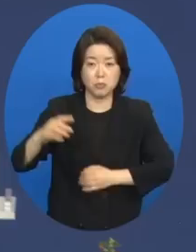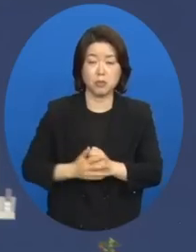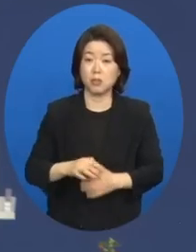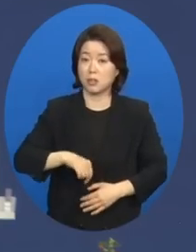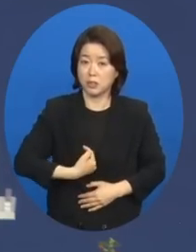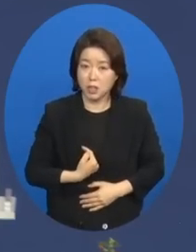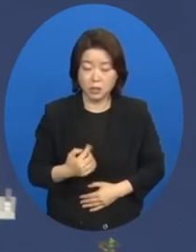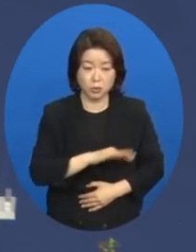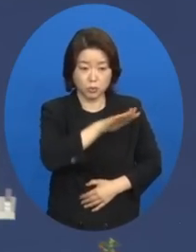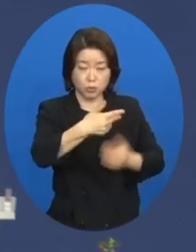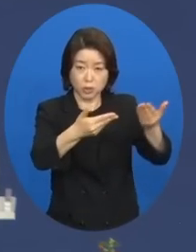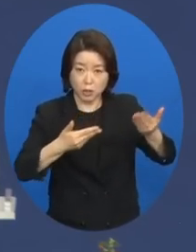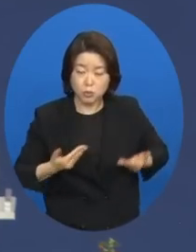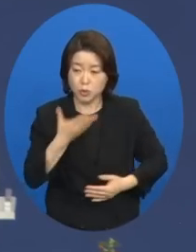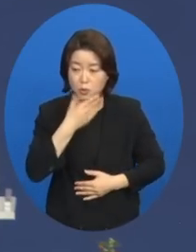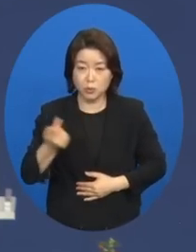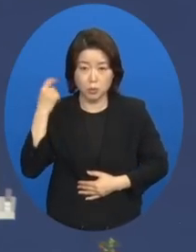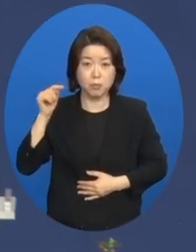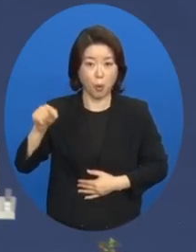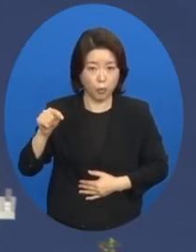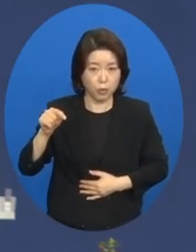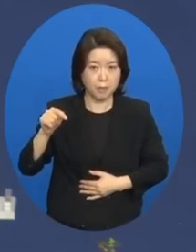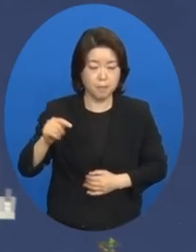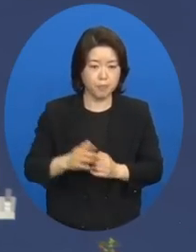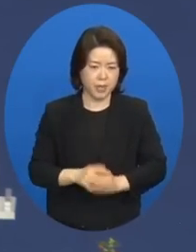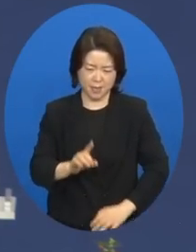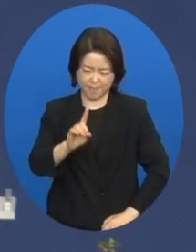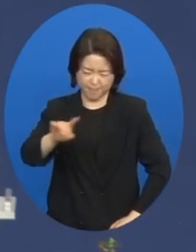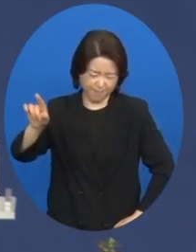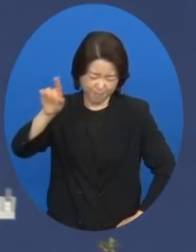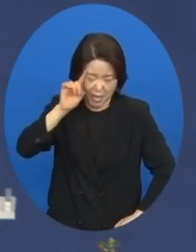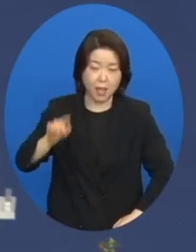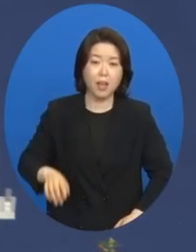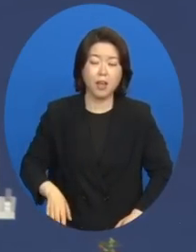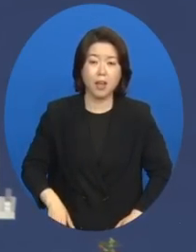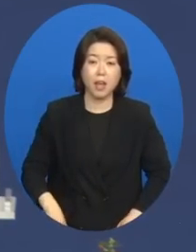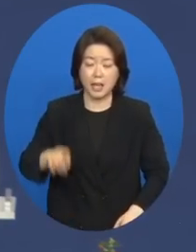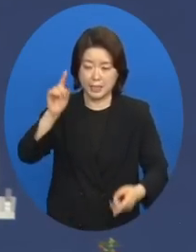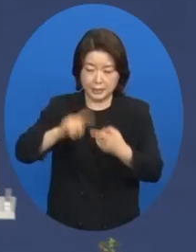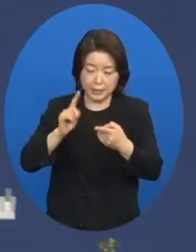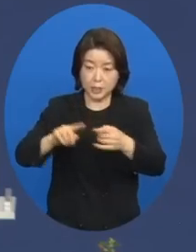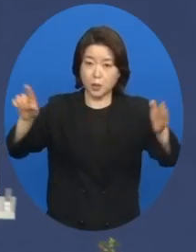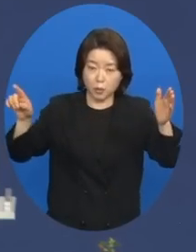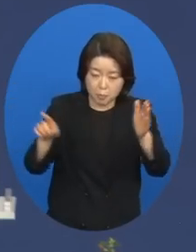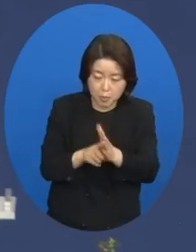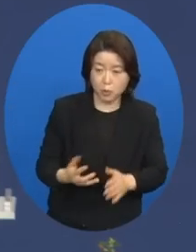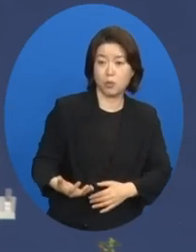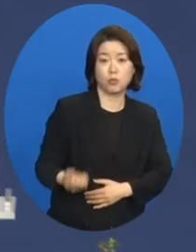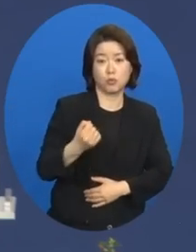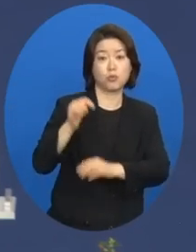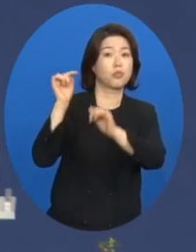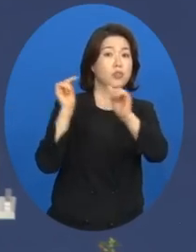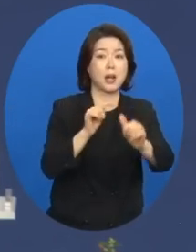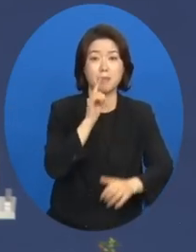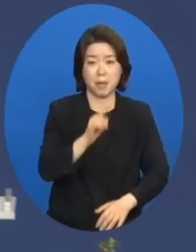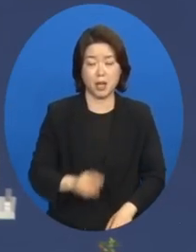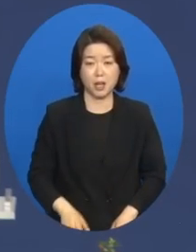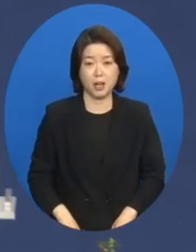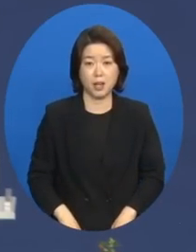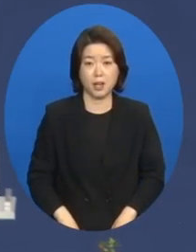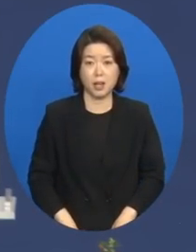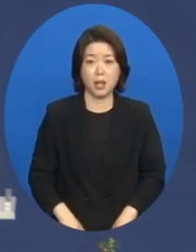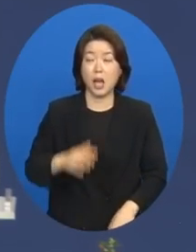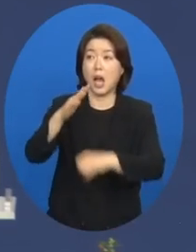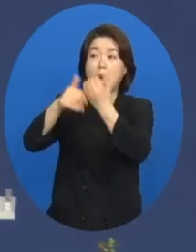당신이 우리에게 주시고자 하는 복음을 이누리 없이 100% 그대로 믿고 누리라는 말입니다.